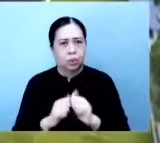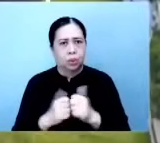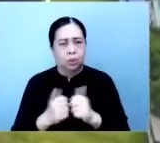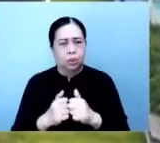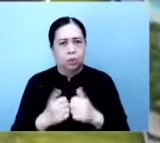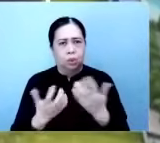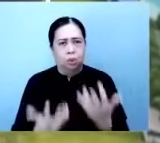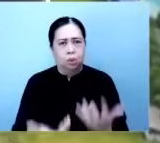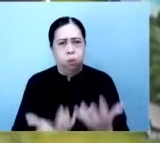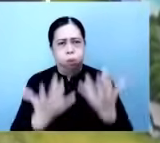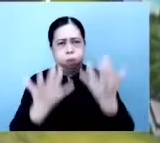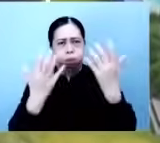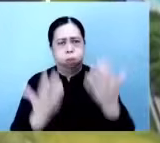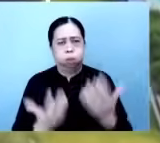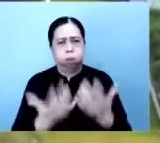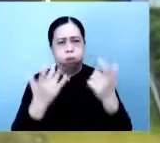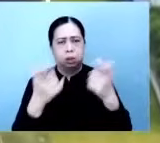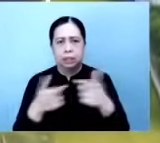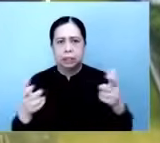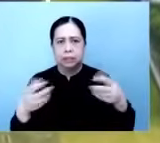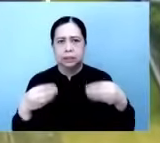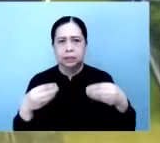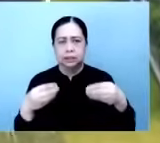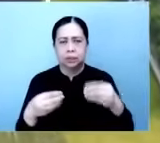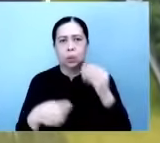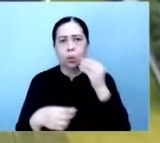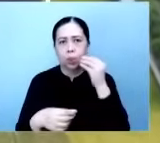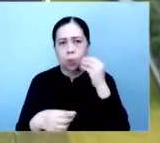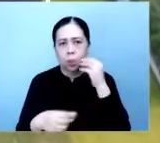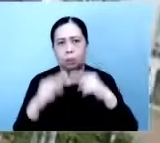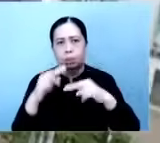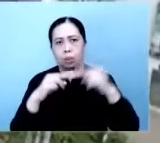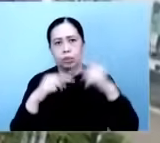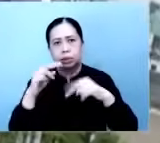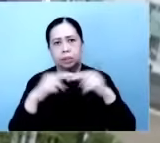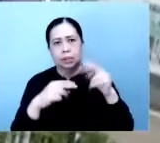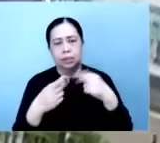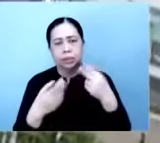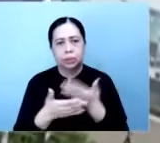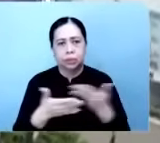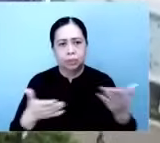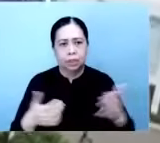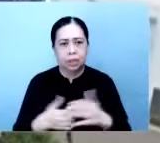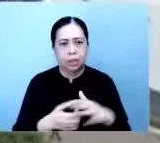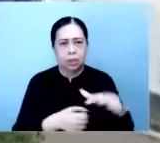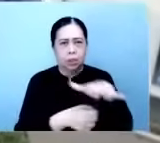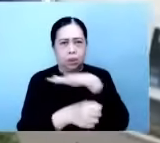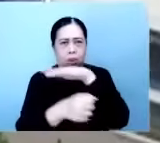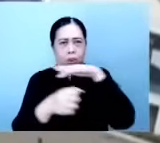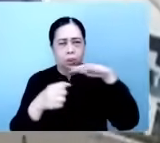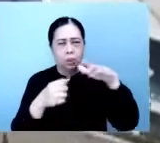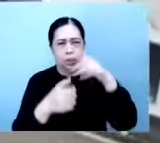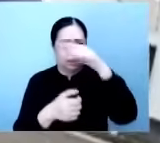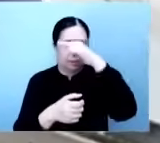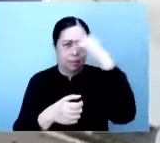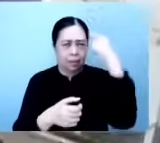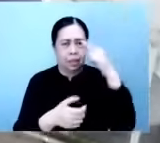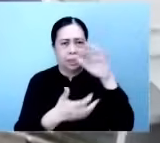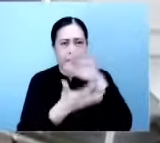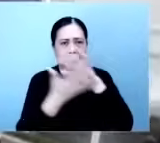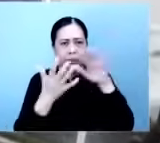ng apoy ang malaking tindahan ng home at construction supplies. Nabalot ng makapal at maitim na usok ang